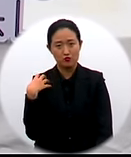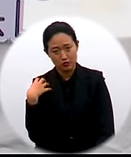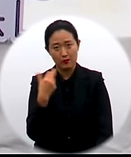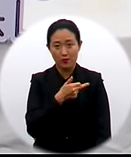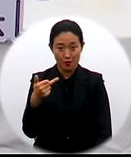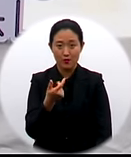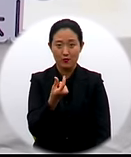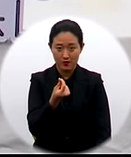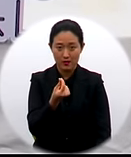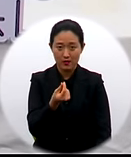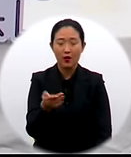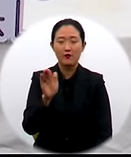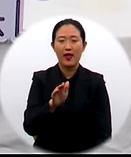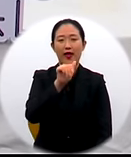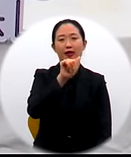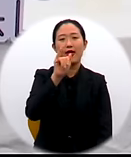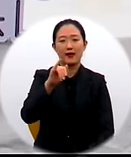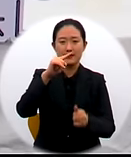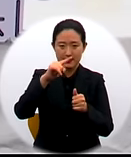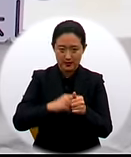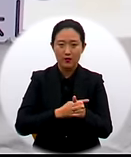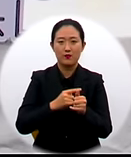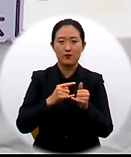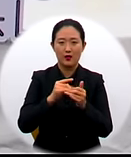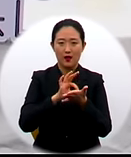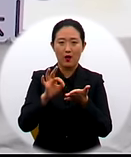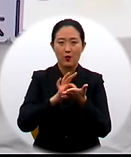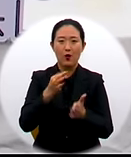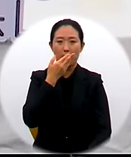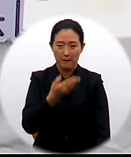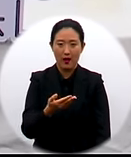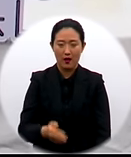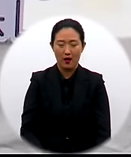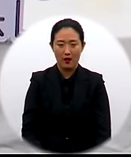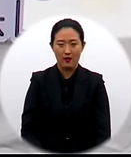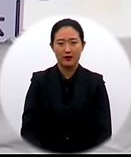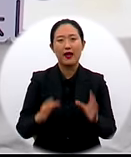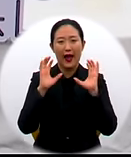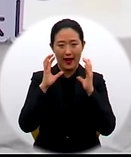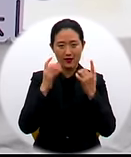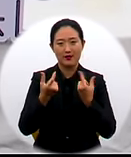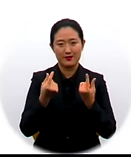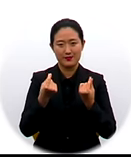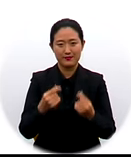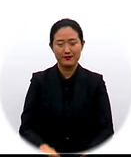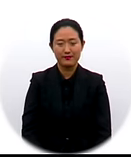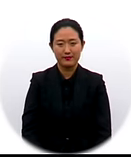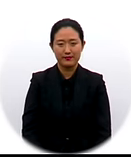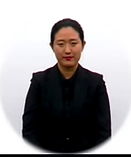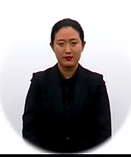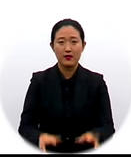미래에는 AI 툴을 너무 자연스럽게 쓰는 사람들이 시장에 들어올 거고 그들이 우리 아이들 세대일 거라는 거죠.